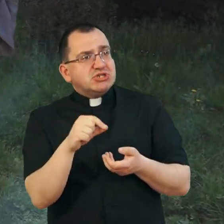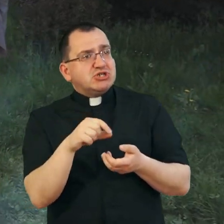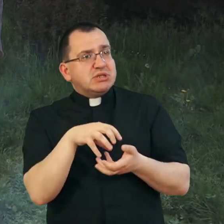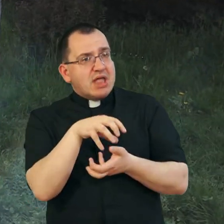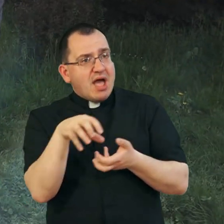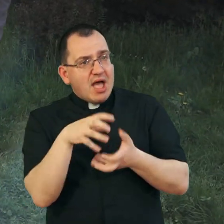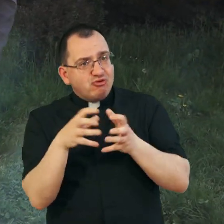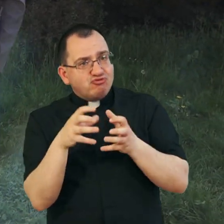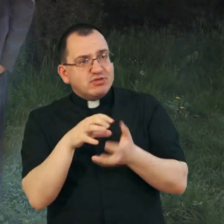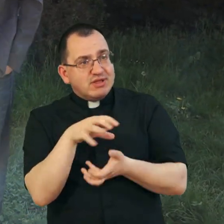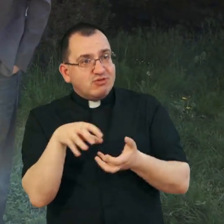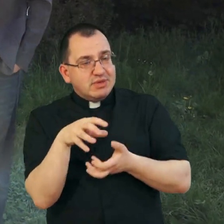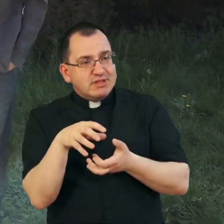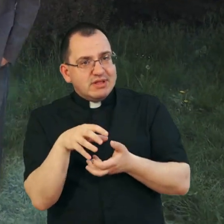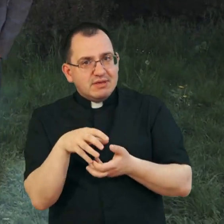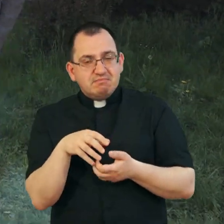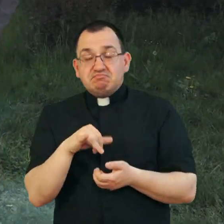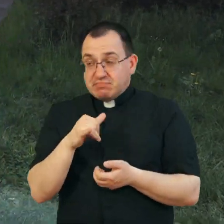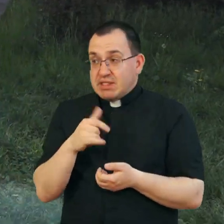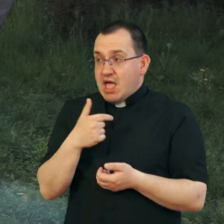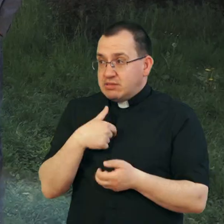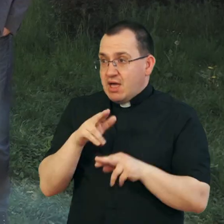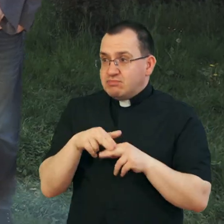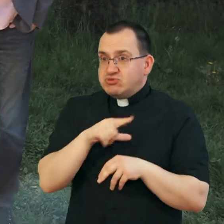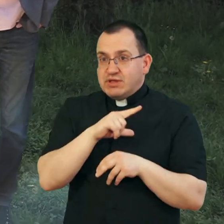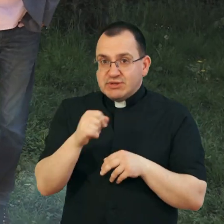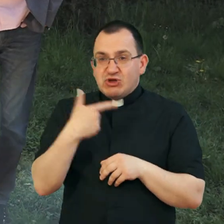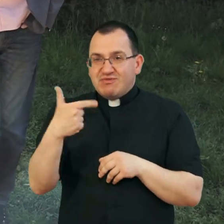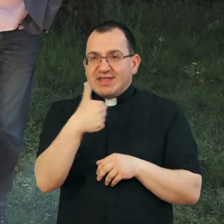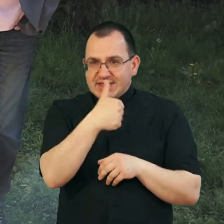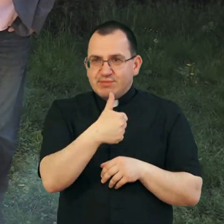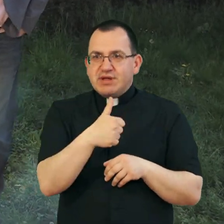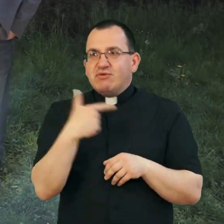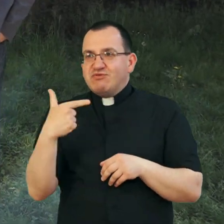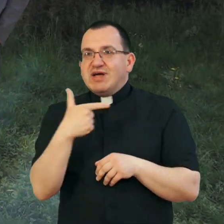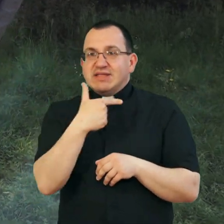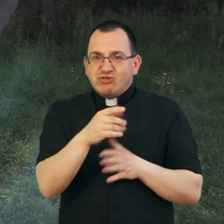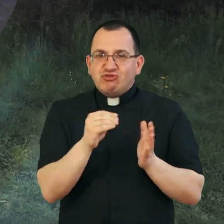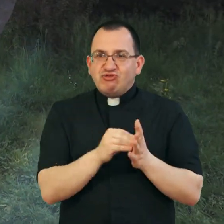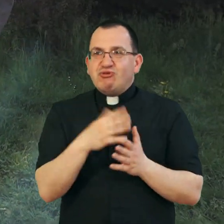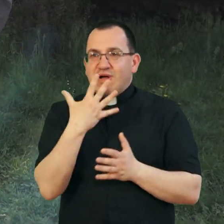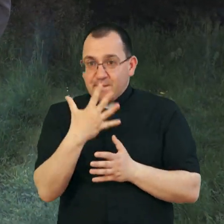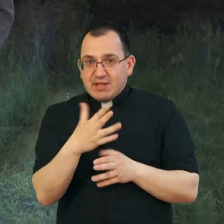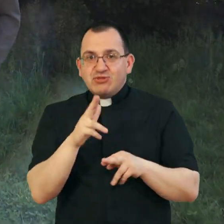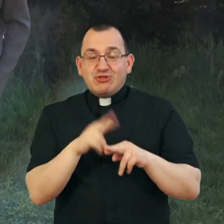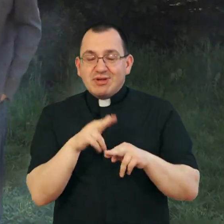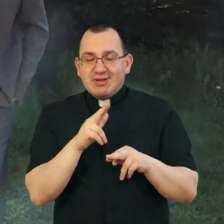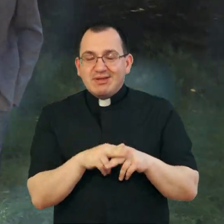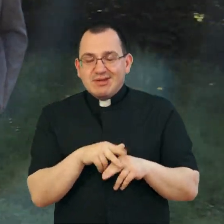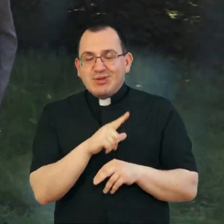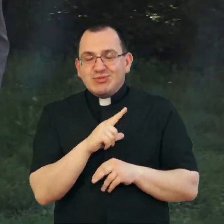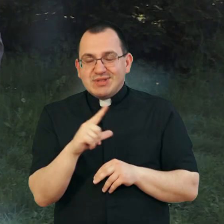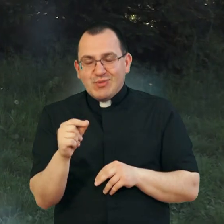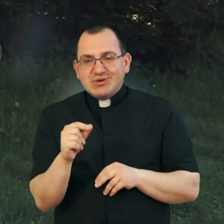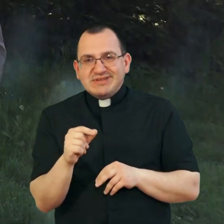ići? Planiramo ići ove godine, to je 21. i 22. svibnja. Nismo do sad bili, do sad sam mijenio pelene zadnjih 10